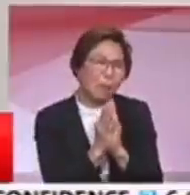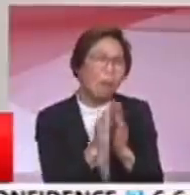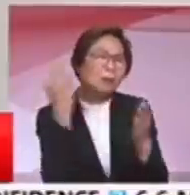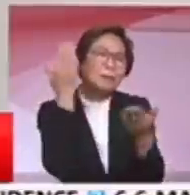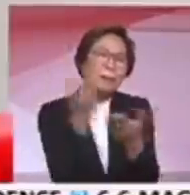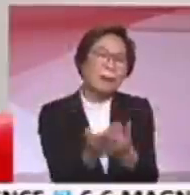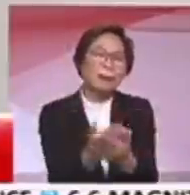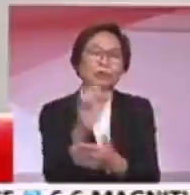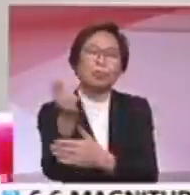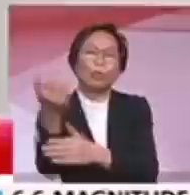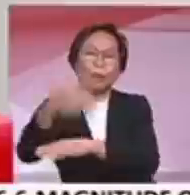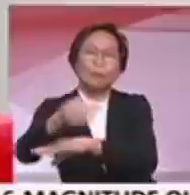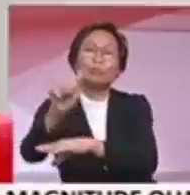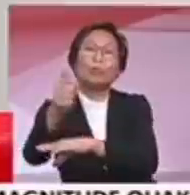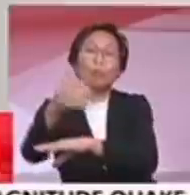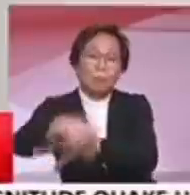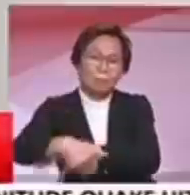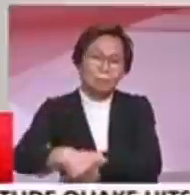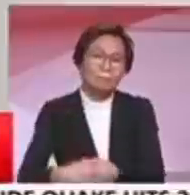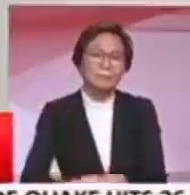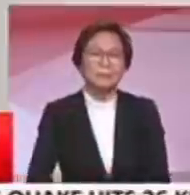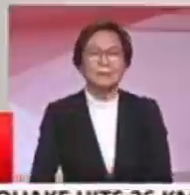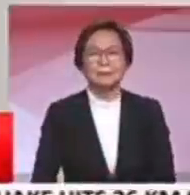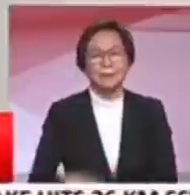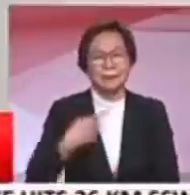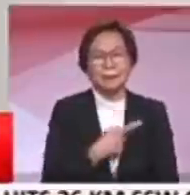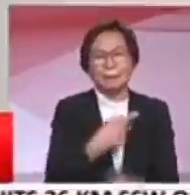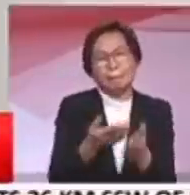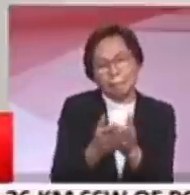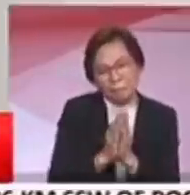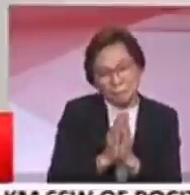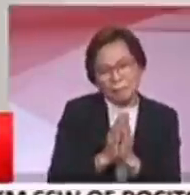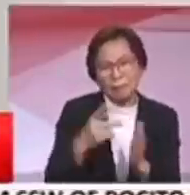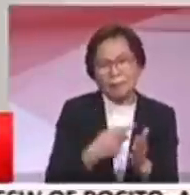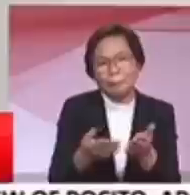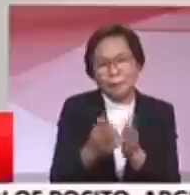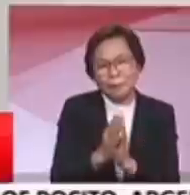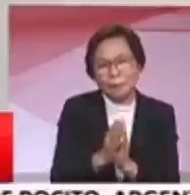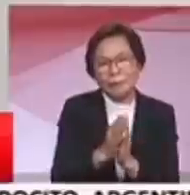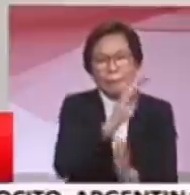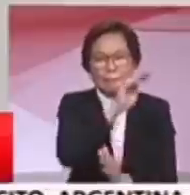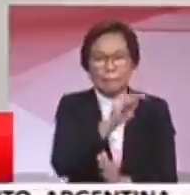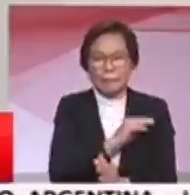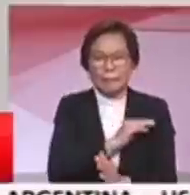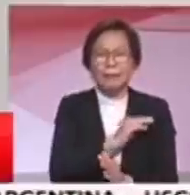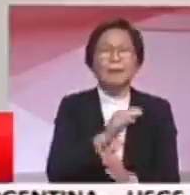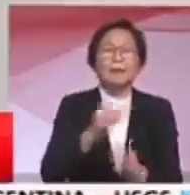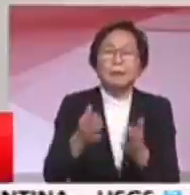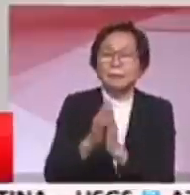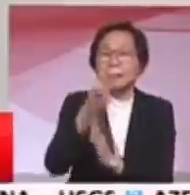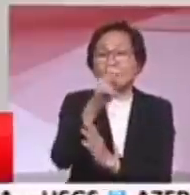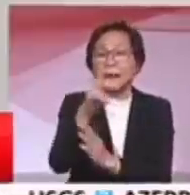pukul 10 malam. Jadi kita minta supaya Kementerian Kesihatan